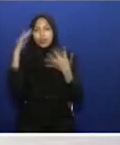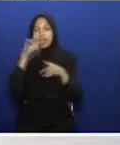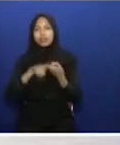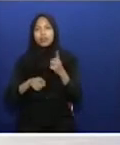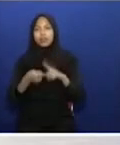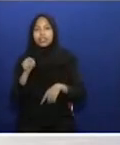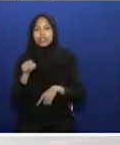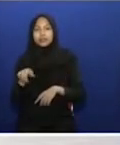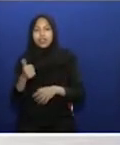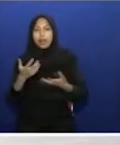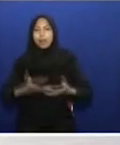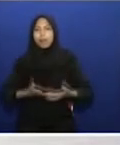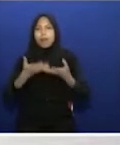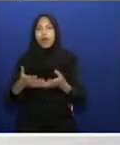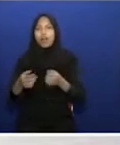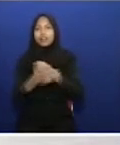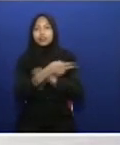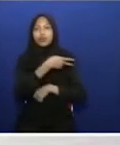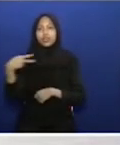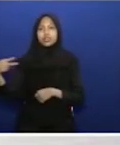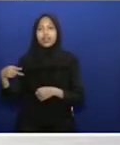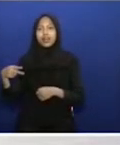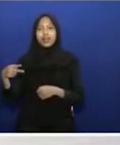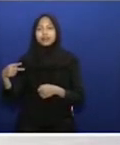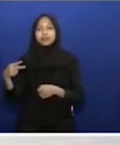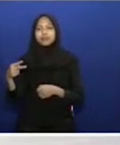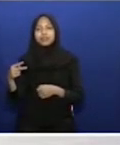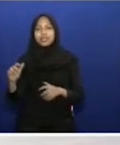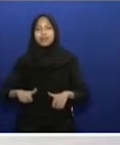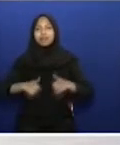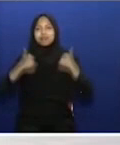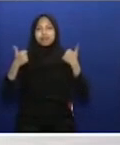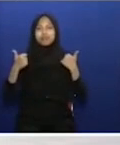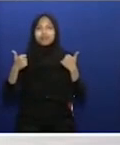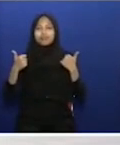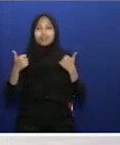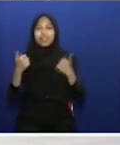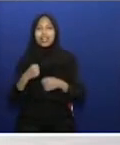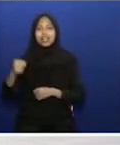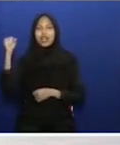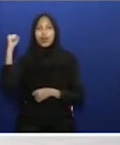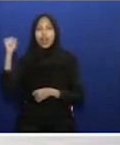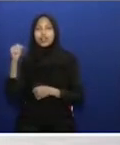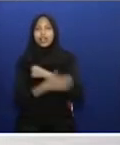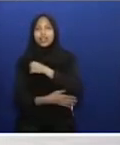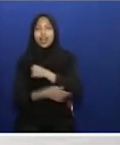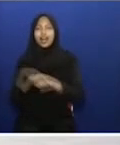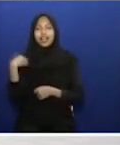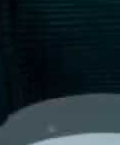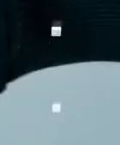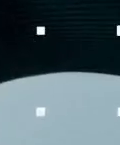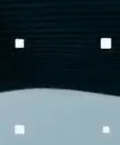yang dihargai dan disegani oleh dunia dalam konteks kedaulatan negara kita. Terima